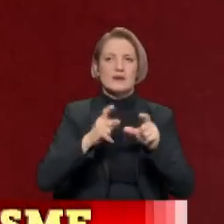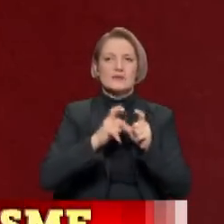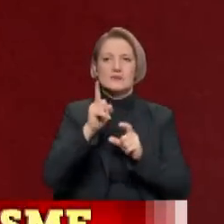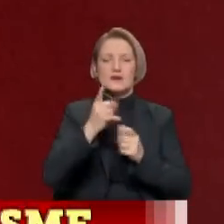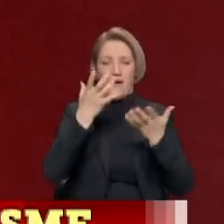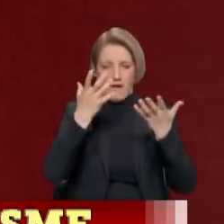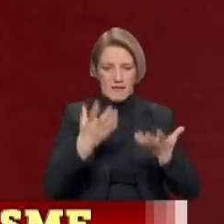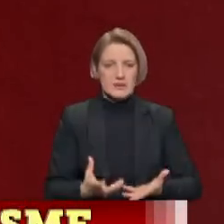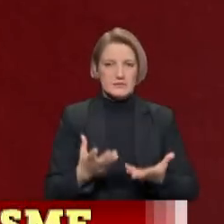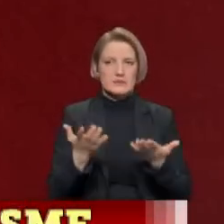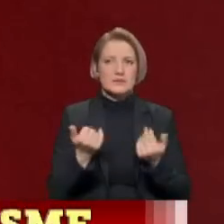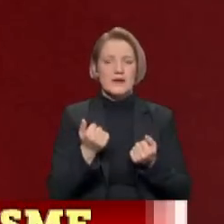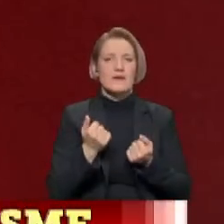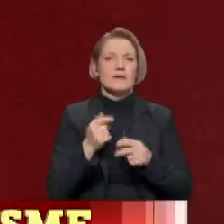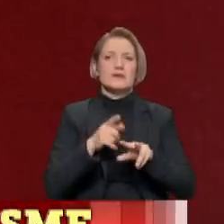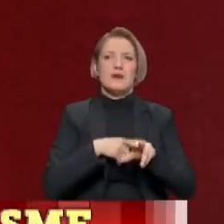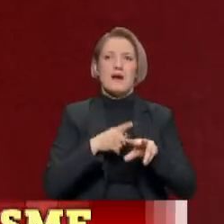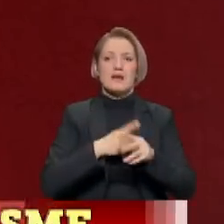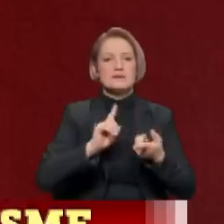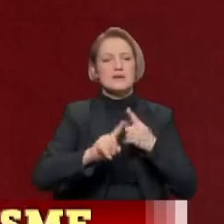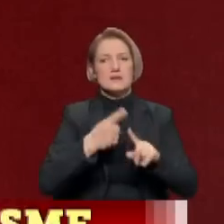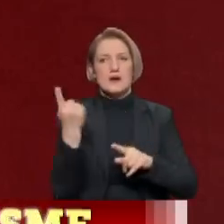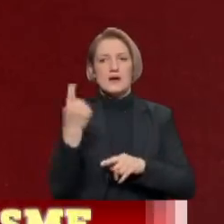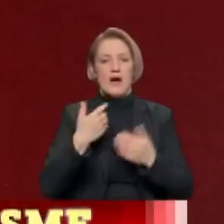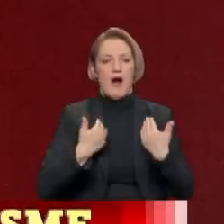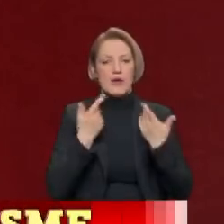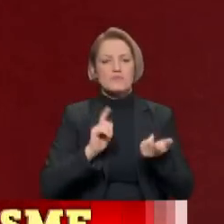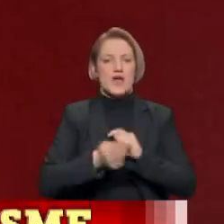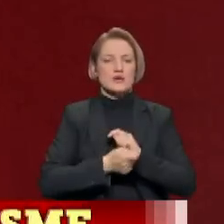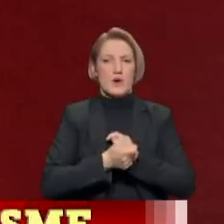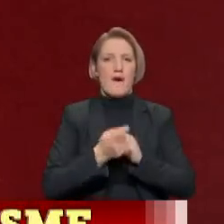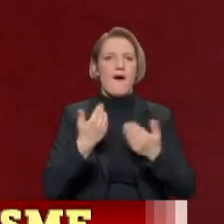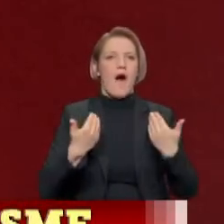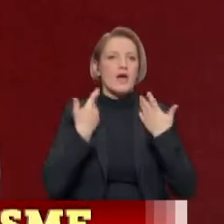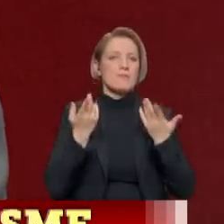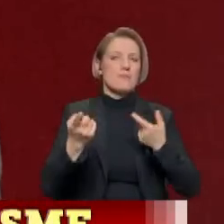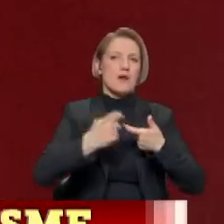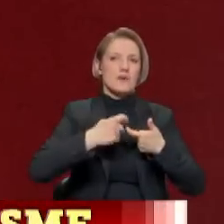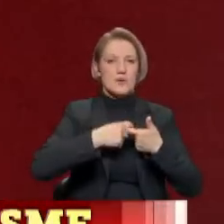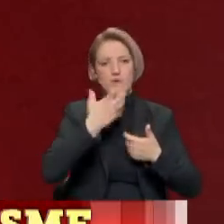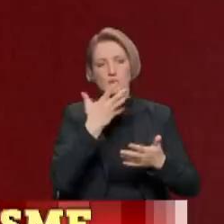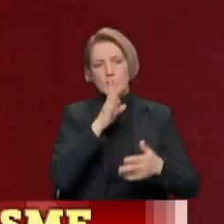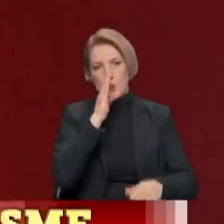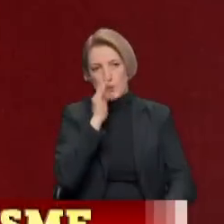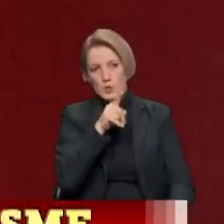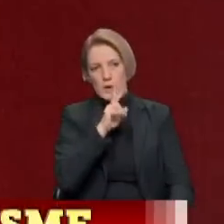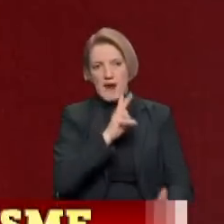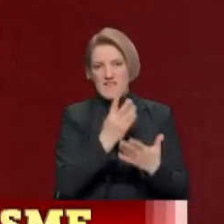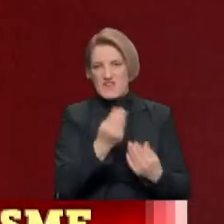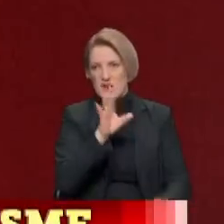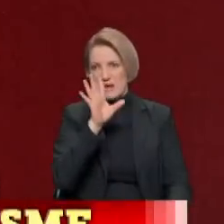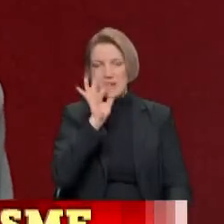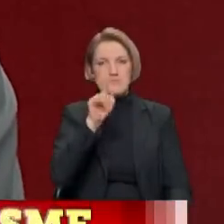vesayet altına aldı. Yargı siyasallaştı. Hakim değişiyor, hakim atıyorlar. Uygun kararı verecek hakimi